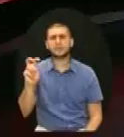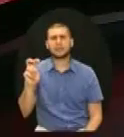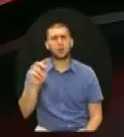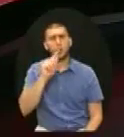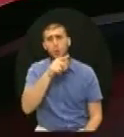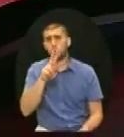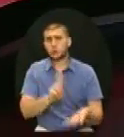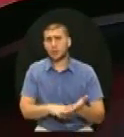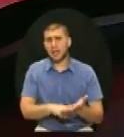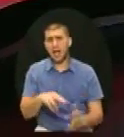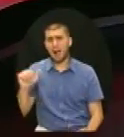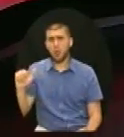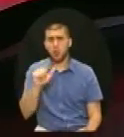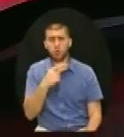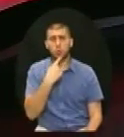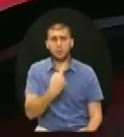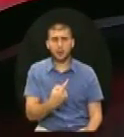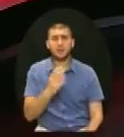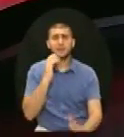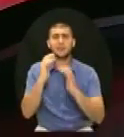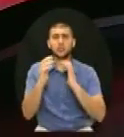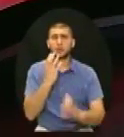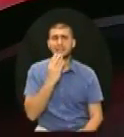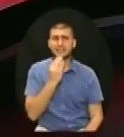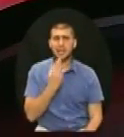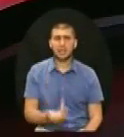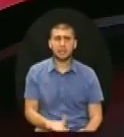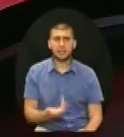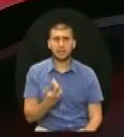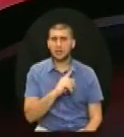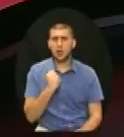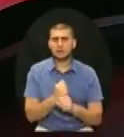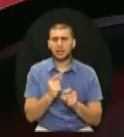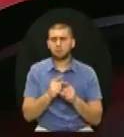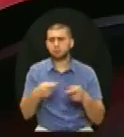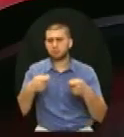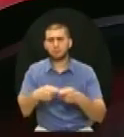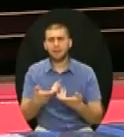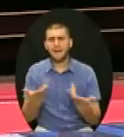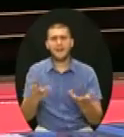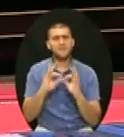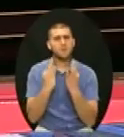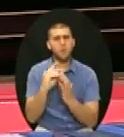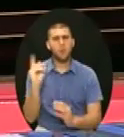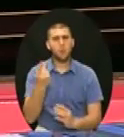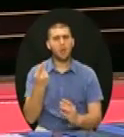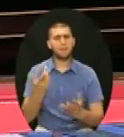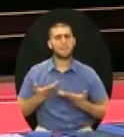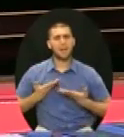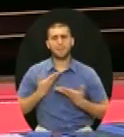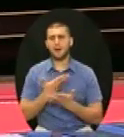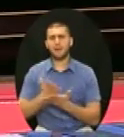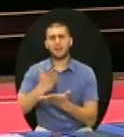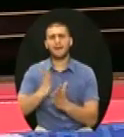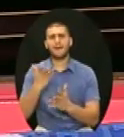להיות שצודק אמנון לורד שהוא אומר שהתקשורת הישראלית היא לא עשתה יד אחת, כי אין איזה פורום באמת שכולם יושבים ומקבלים החלטה